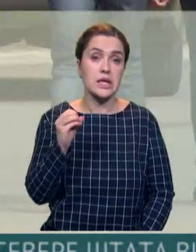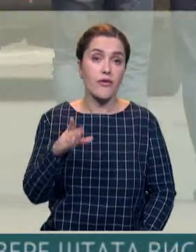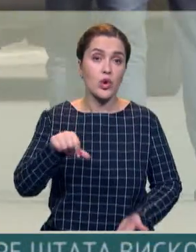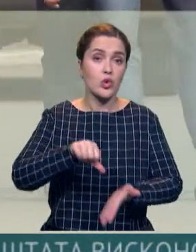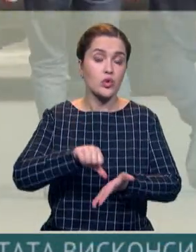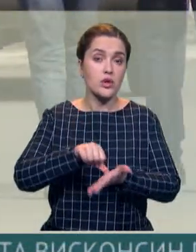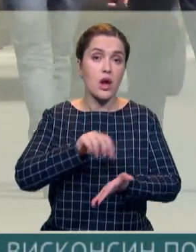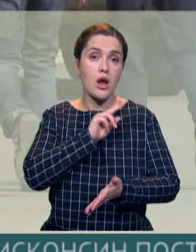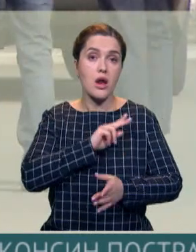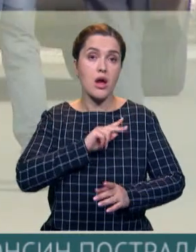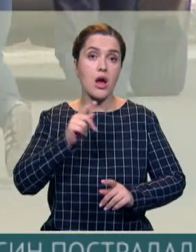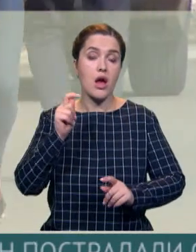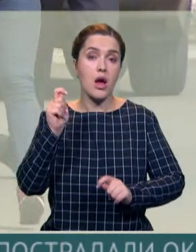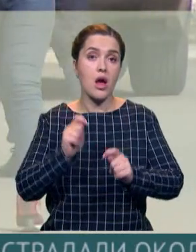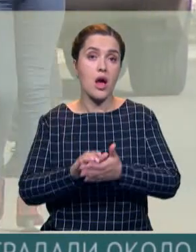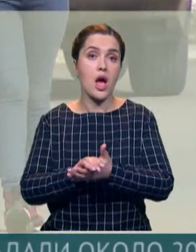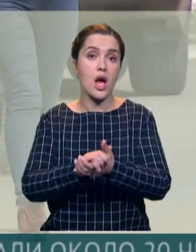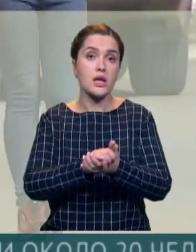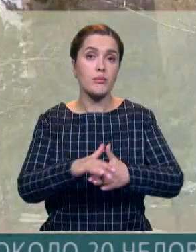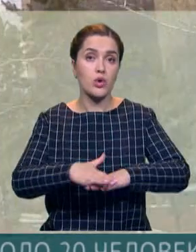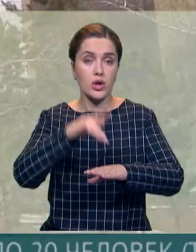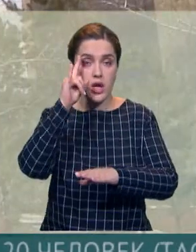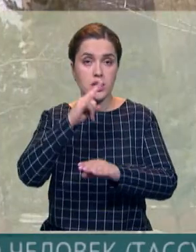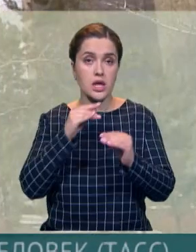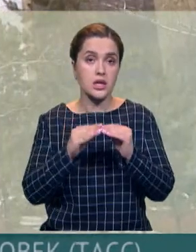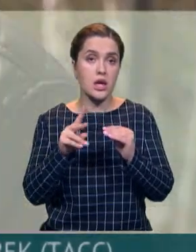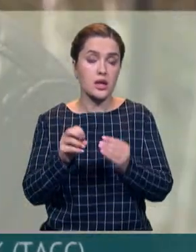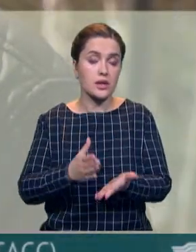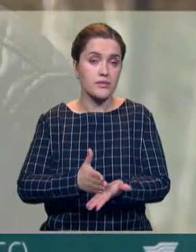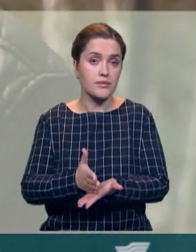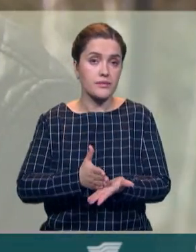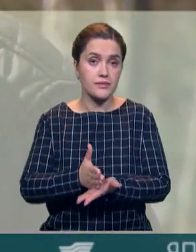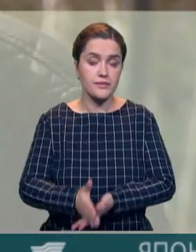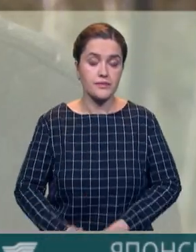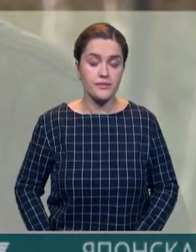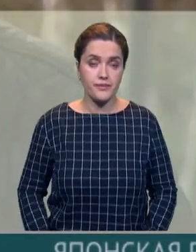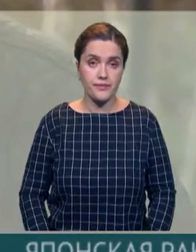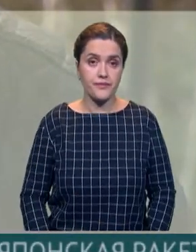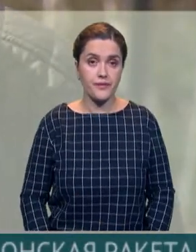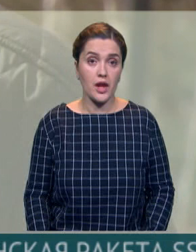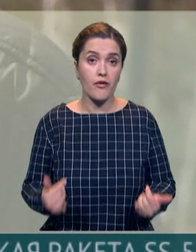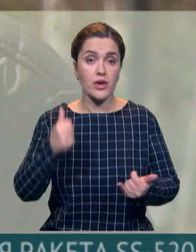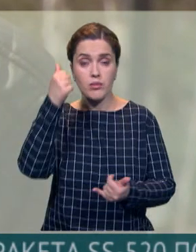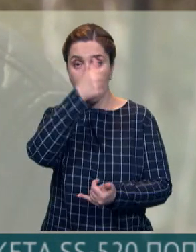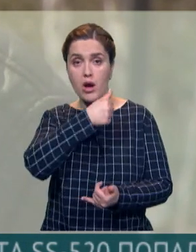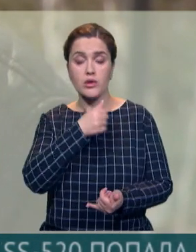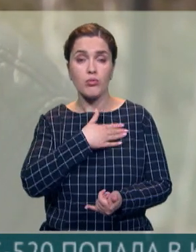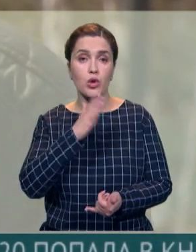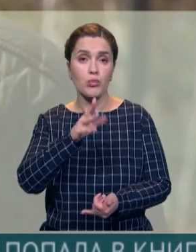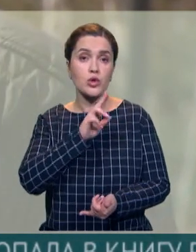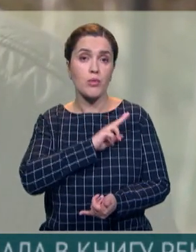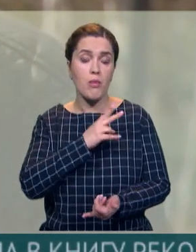принимал участие в работе сессии АНК более 10 лет. В этом году мы будем работать